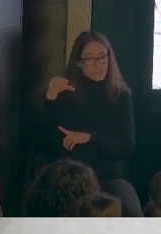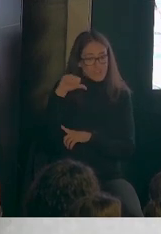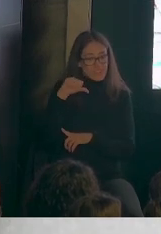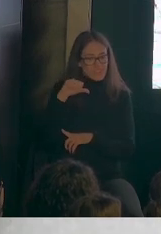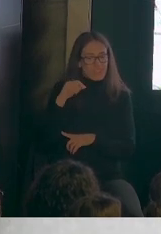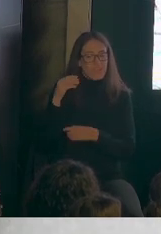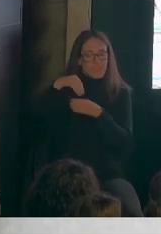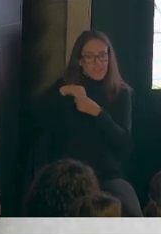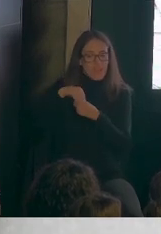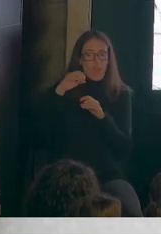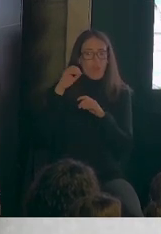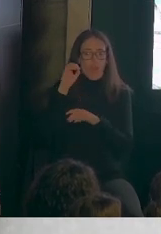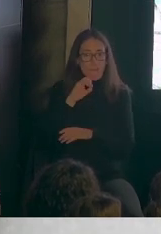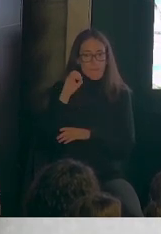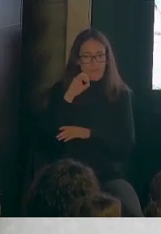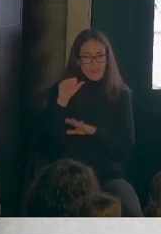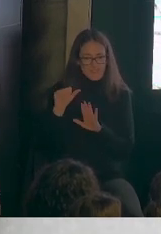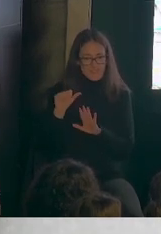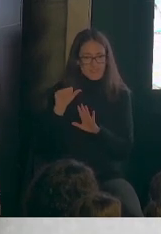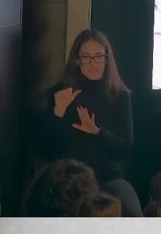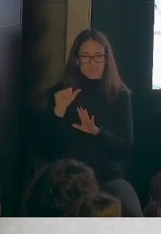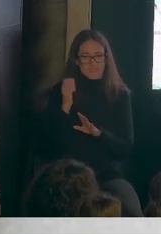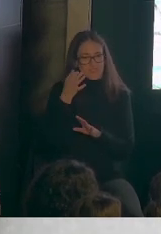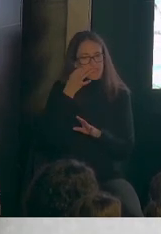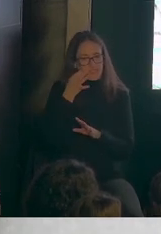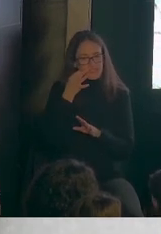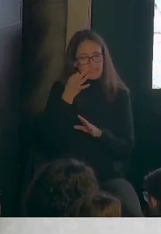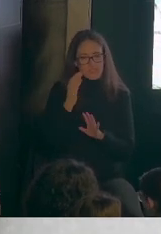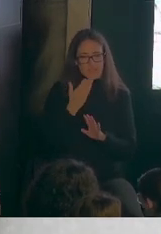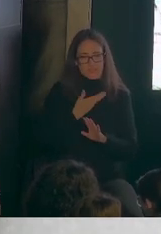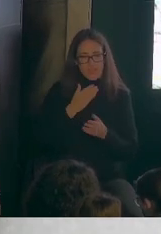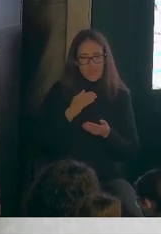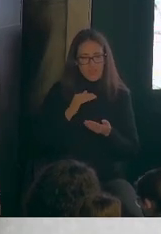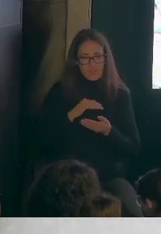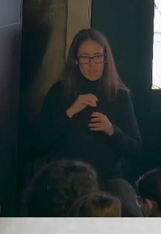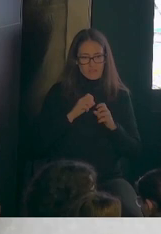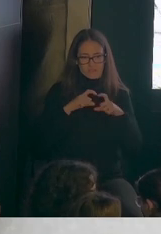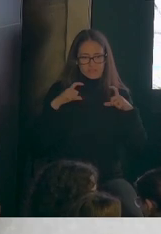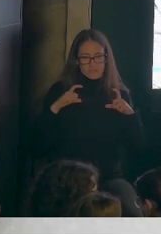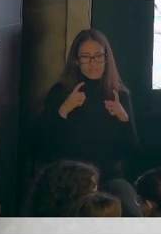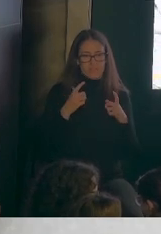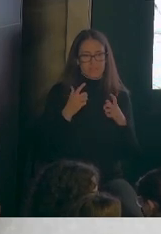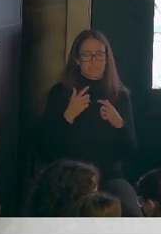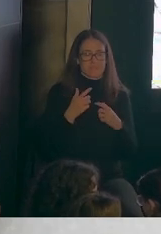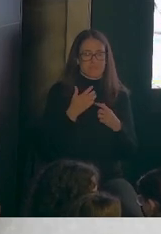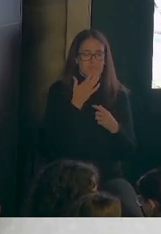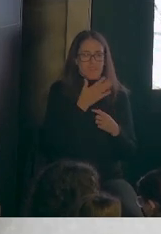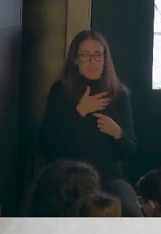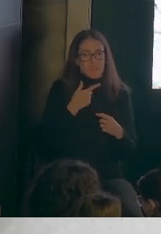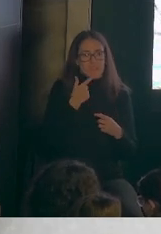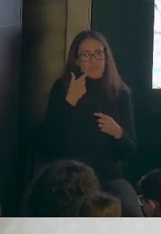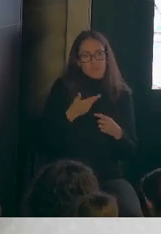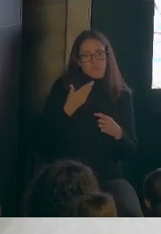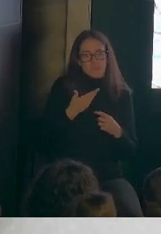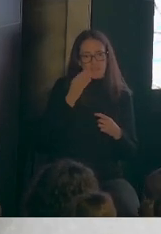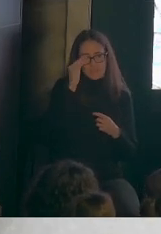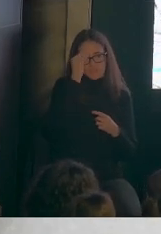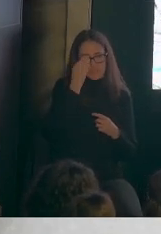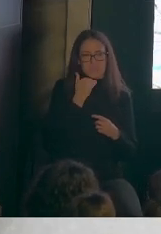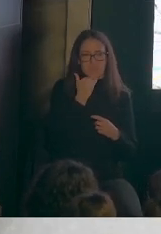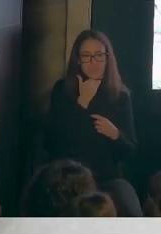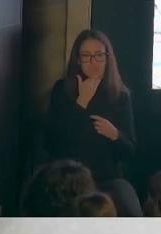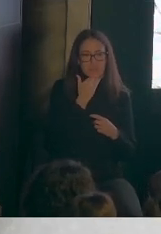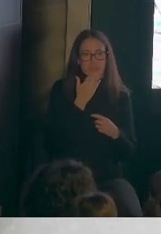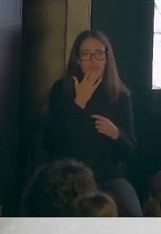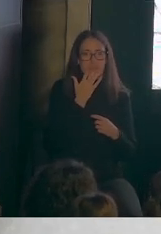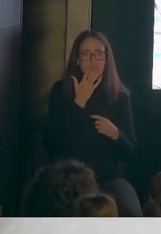6 i l'omega 6 doncs, realment és un inflamatori pel nostre cos. Per tant, a tenir en compte també aquest aspecte. Que